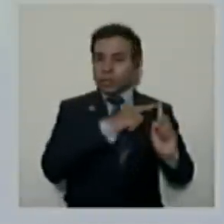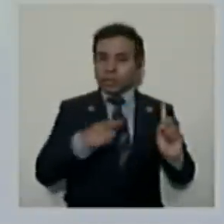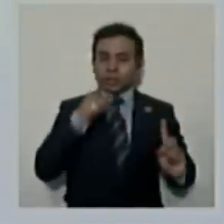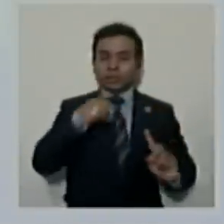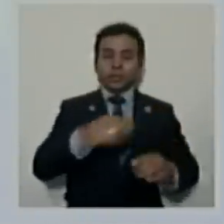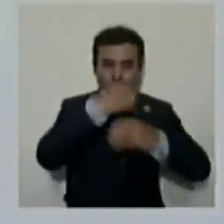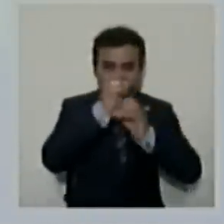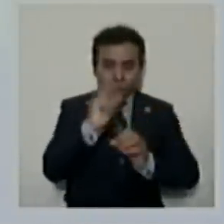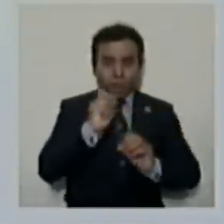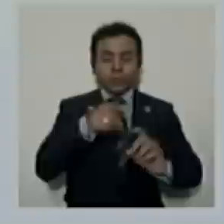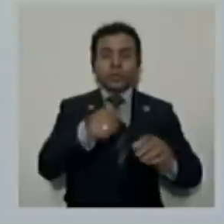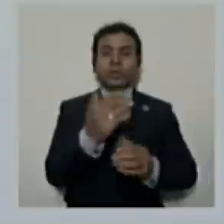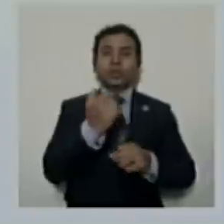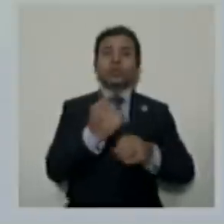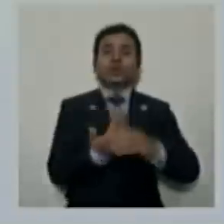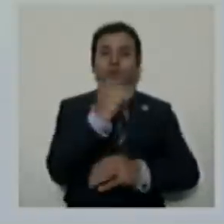99,646টি।